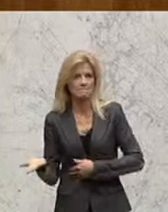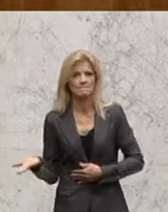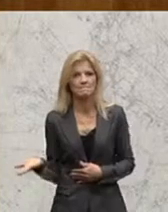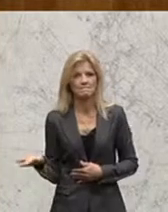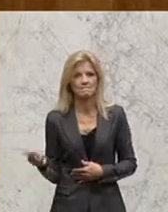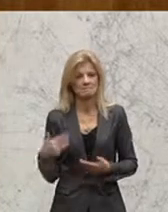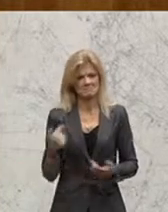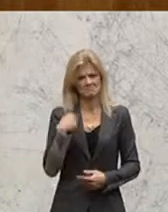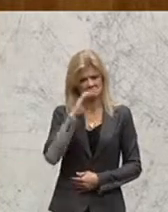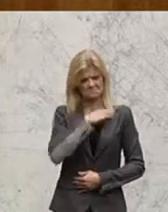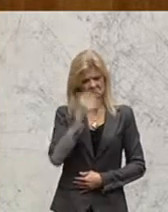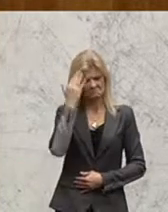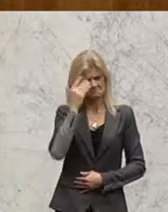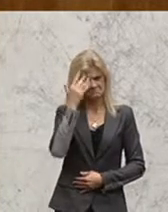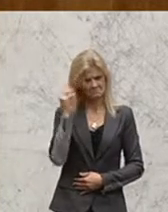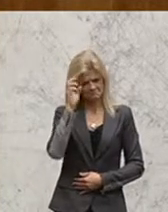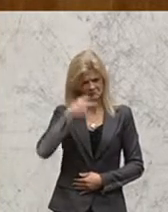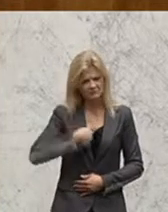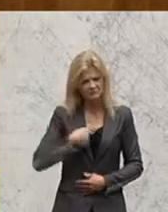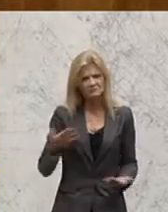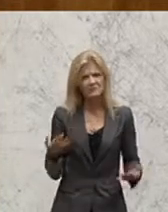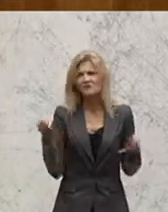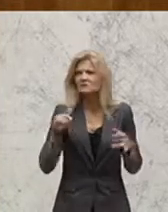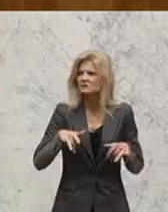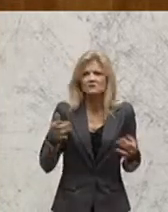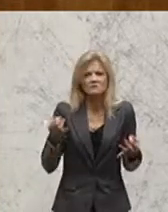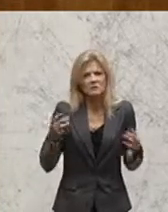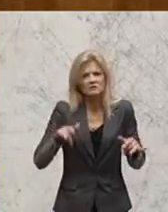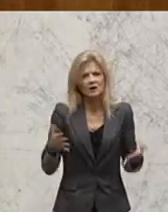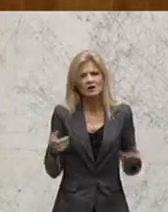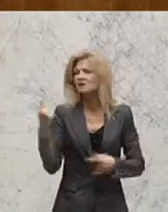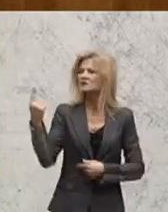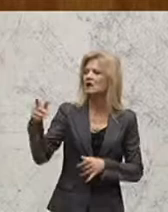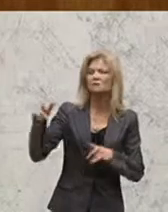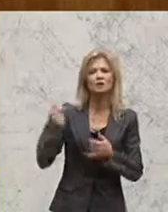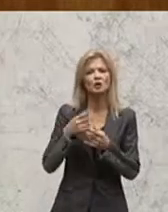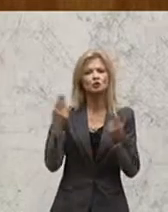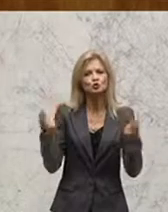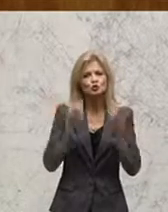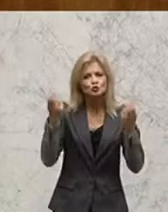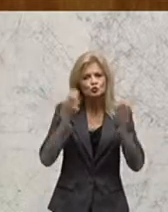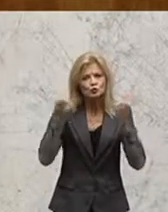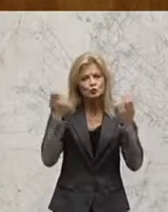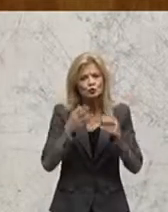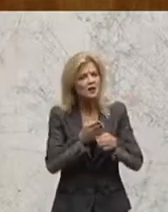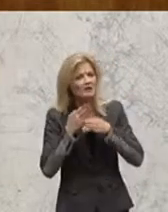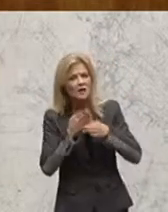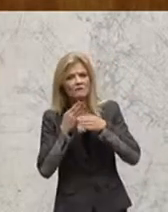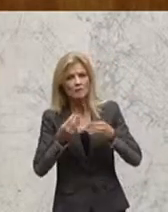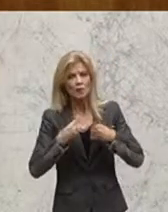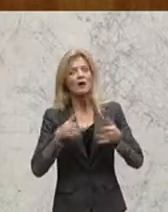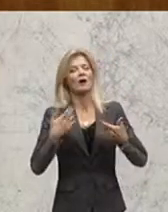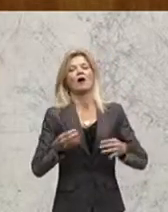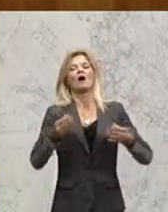wenn Menschen, die angeblich traumatisiert sind und Hilfe suchen und in Wahrheit sich dann, nachdem sie den Hilfestatus des Rechts auf